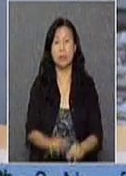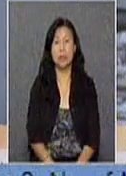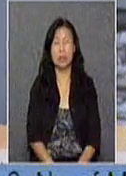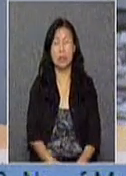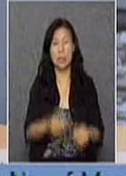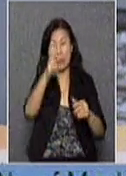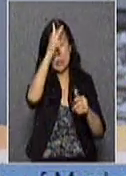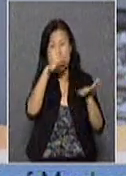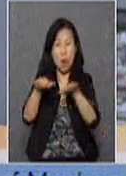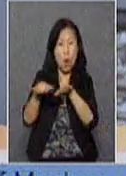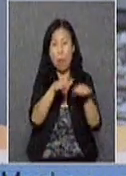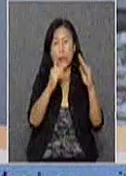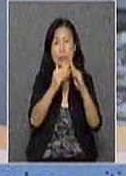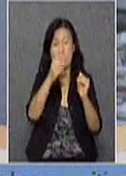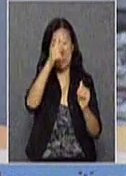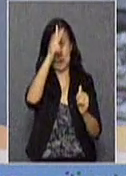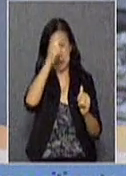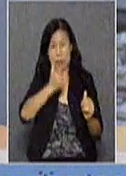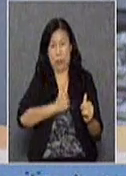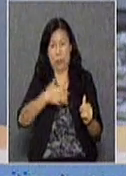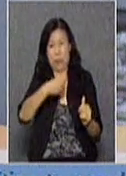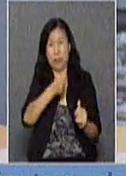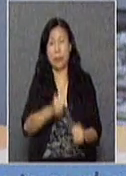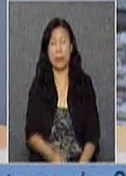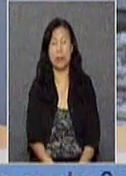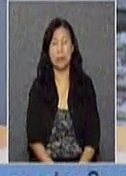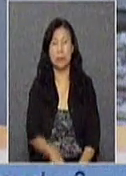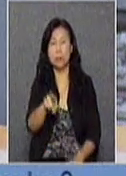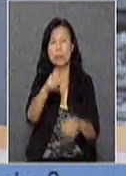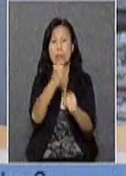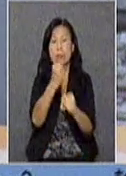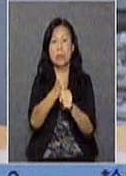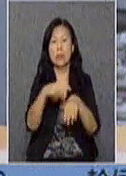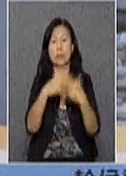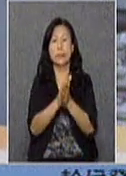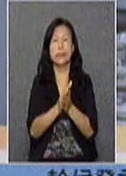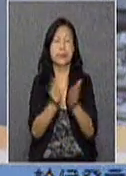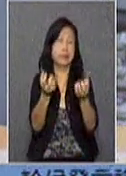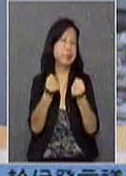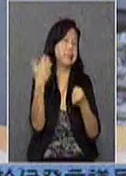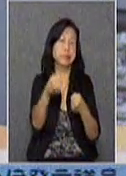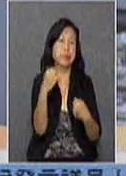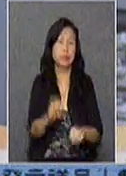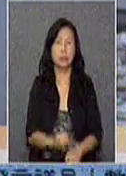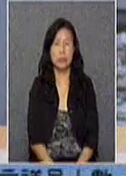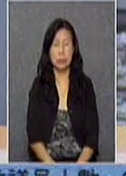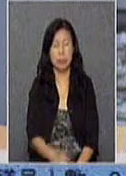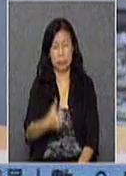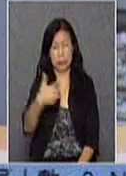處嘅處長嘅作為咧，其實係不可取嘅。主席，